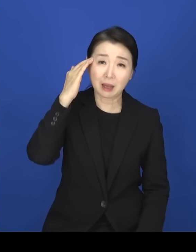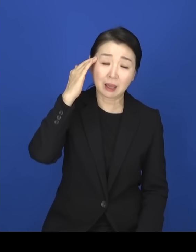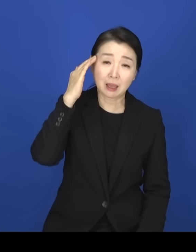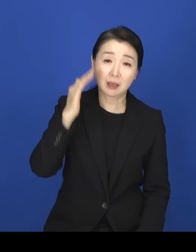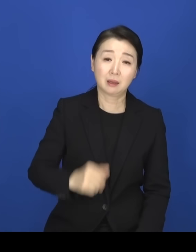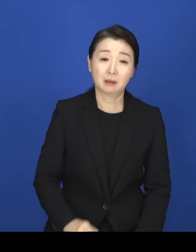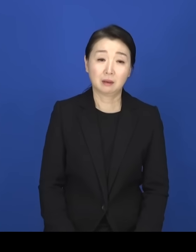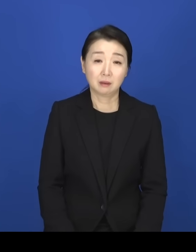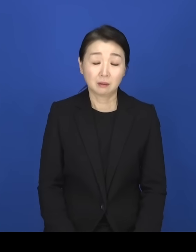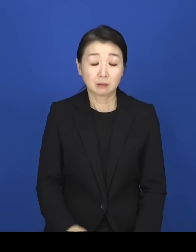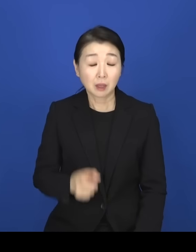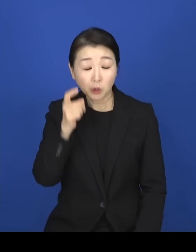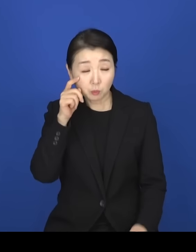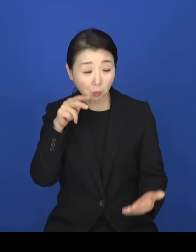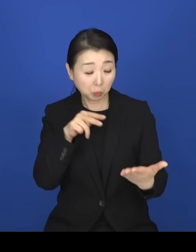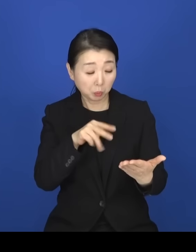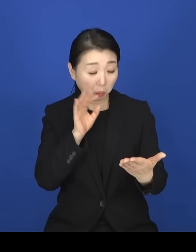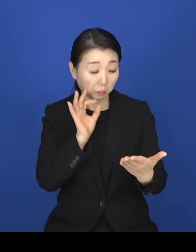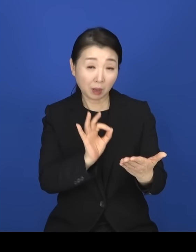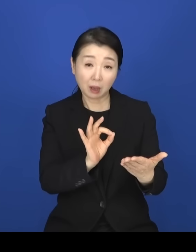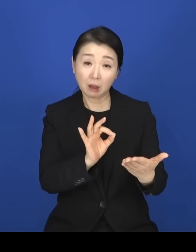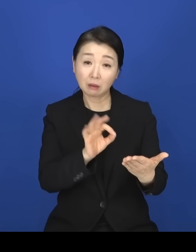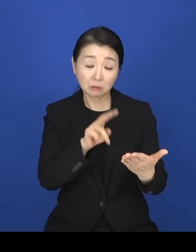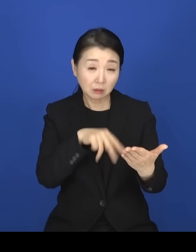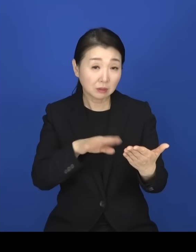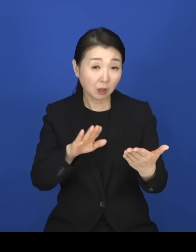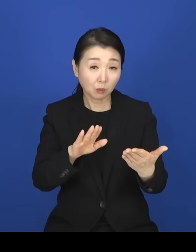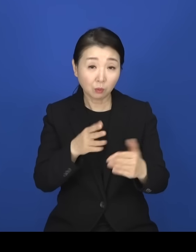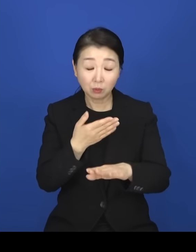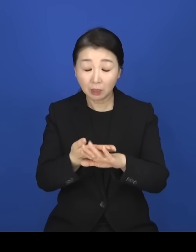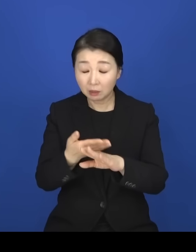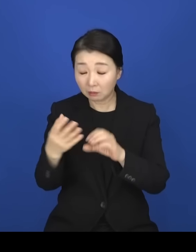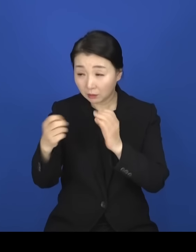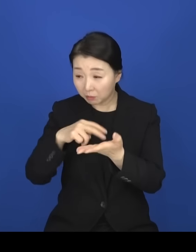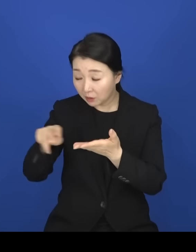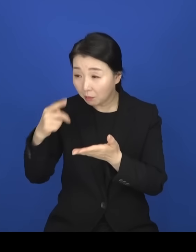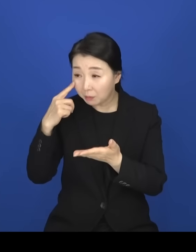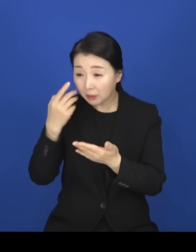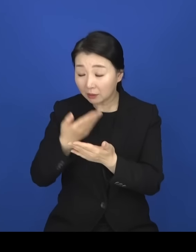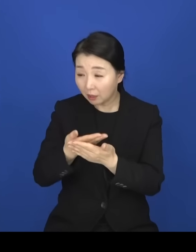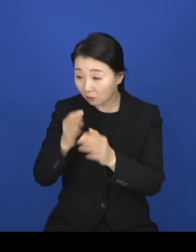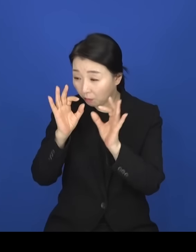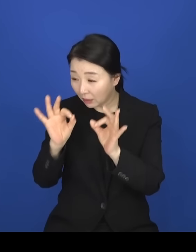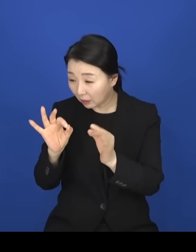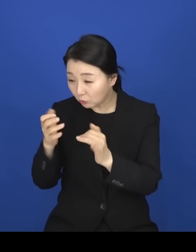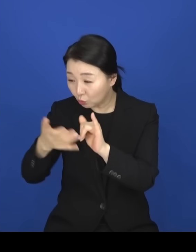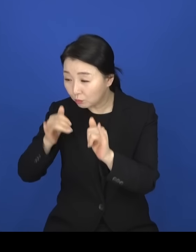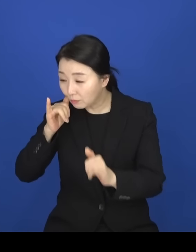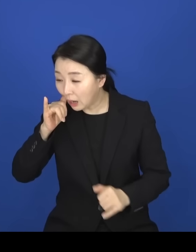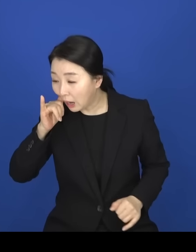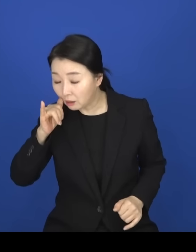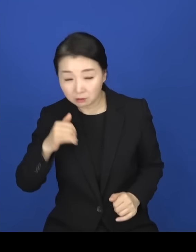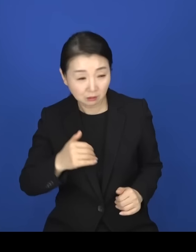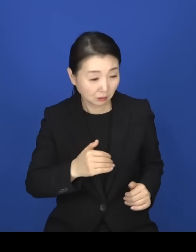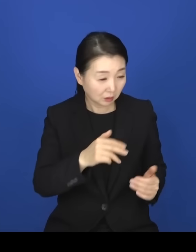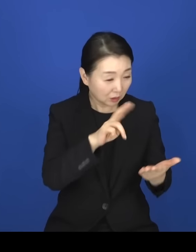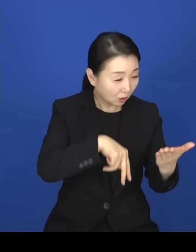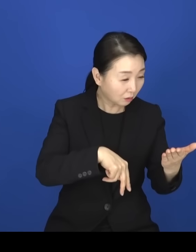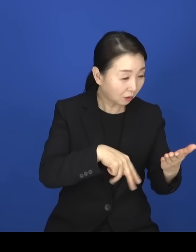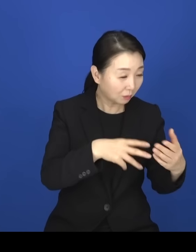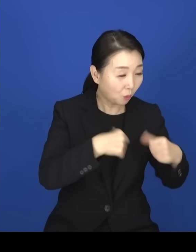왔을 때 쓱 핸드폰을 보다가 보면 이걸 안 읽고 답장을 하다 보면 다른 걸 보다가 이쪽에 빠져갖고 그렇지. 이거는 이제 진도가 안 나가는 너무